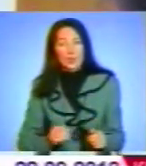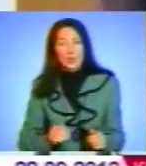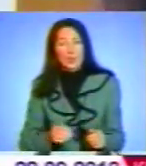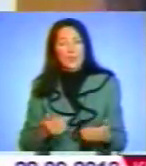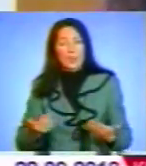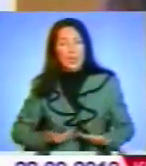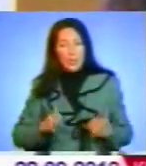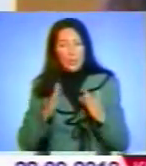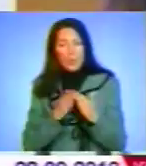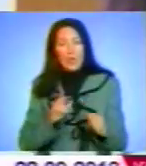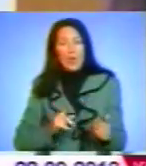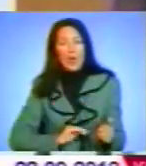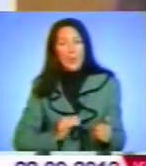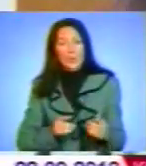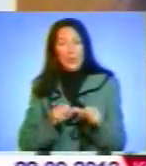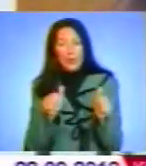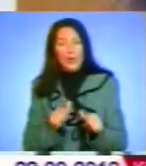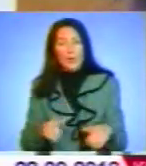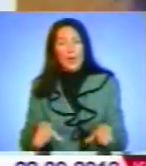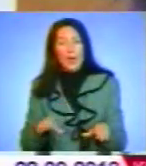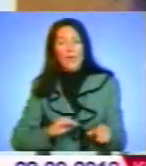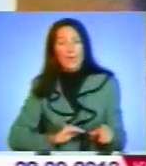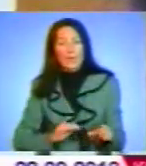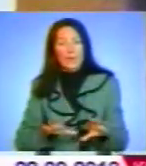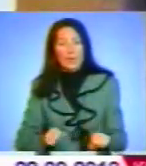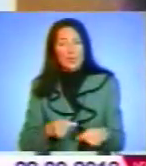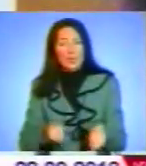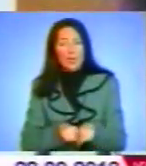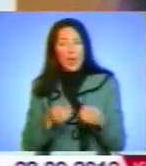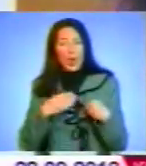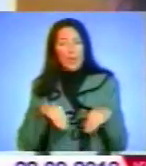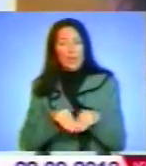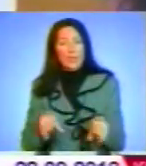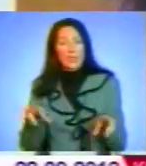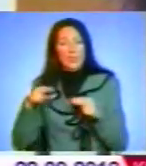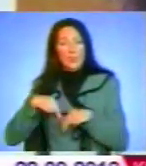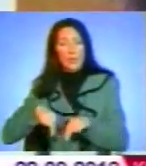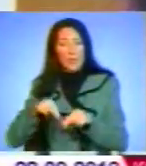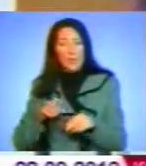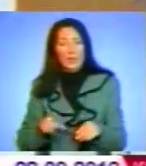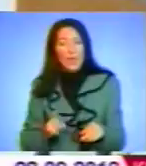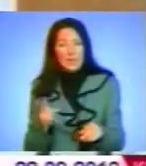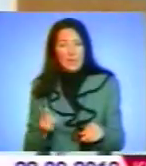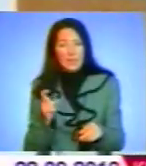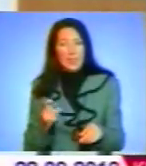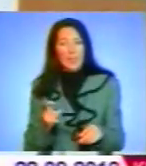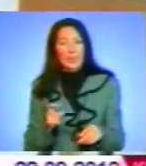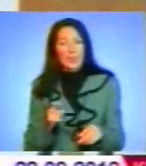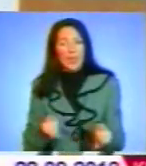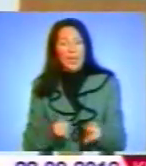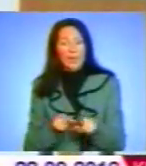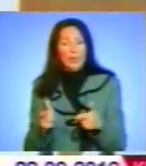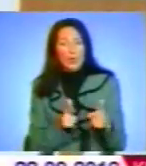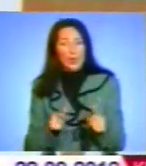форми власності, так і об'єднання співвласників, відомче житло. Крім цього, 100% підготовлені заклади